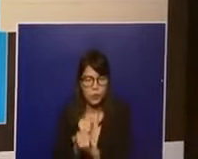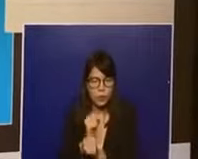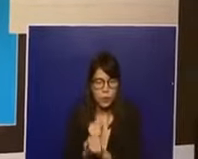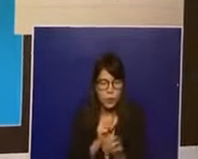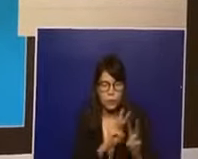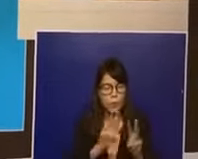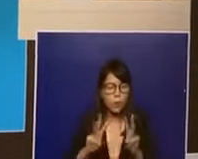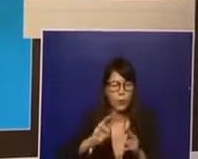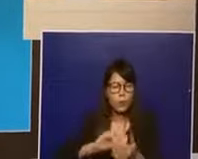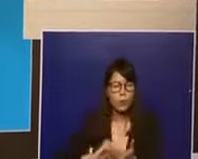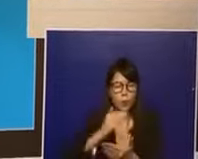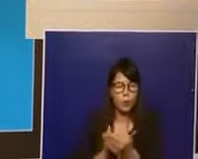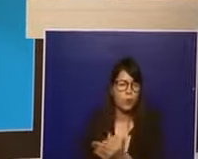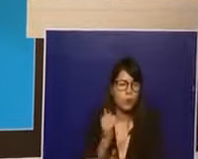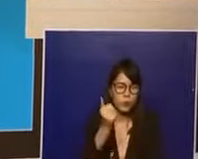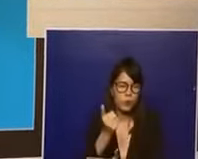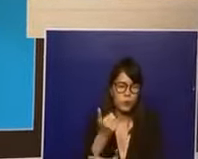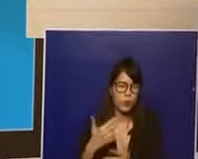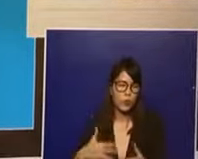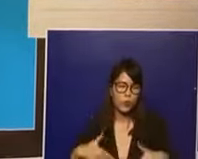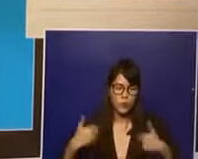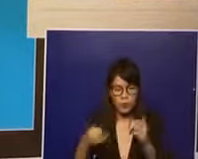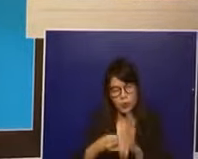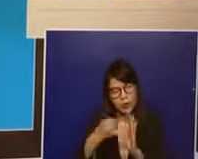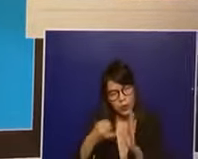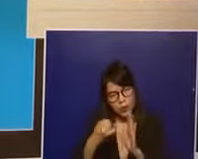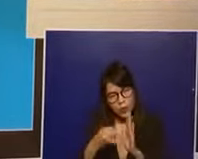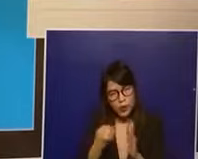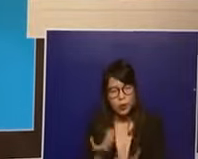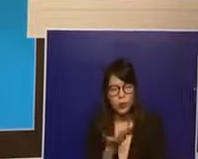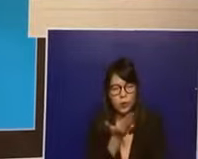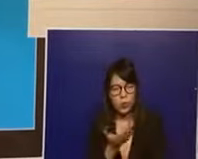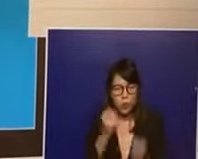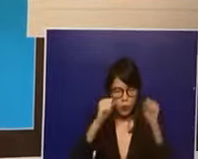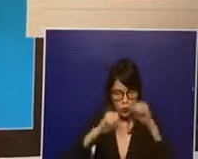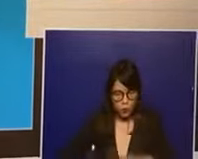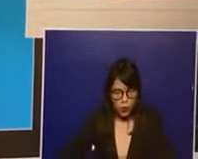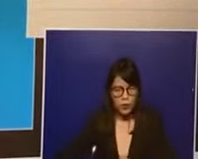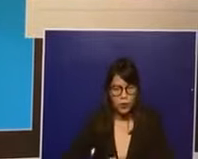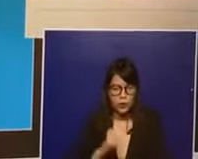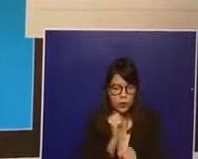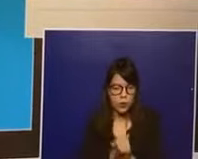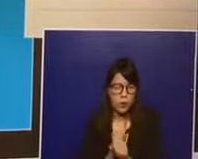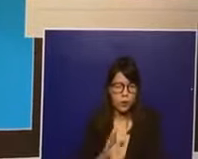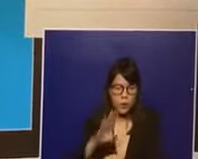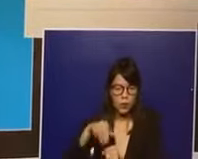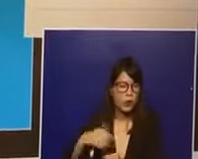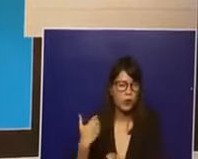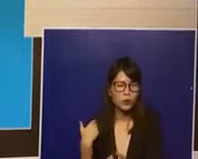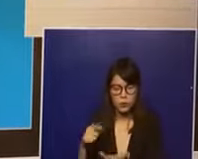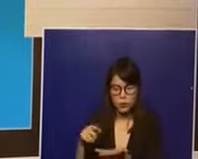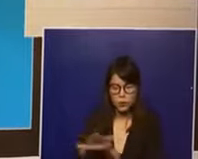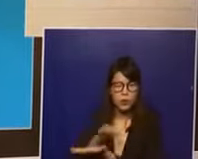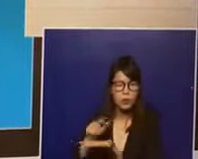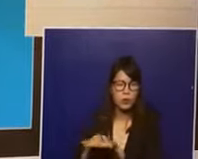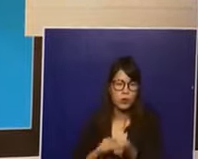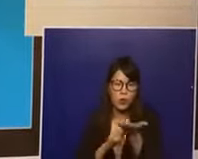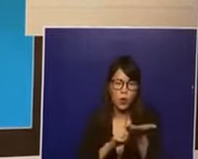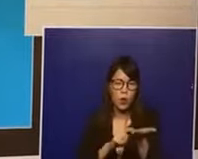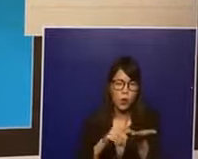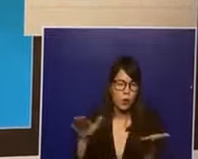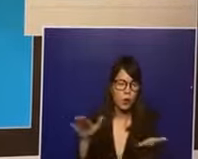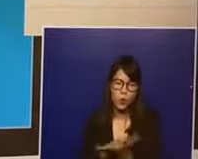ไซต์ซึ่งเป็นการอำนวยความสะดวกในการยื่นขออนุญาตเพื่อประกอบธุรกิจยื่นทีเดียวใช้เอกสารชุ